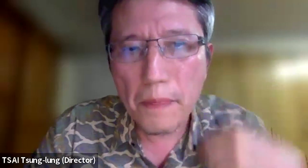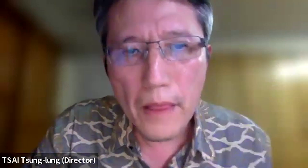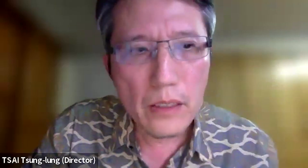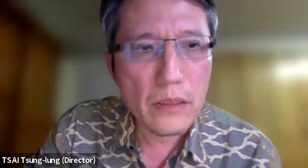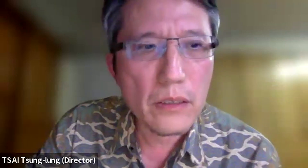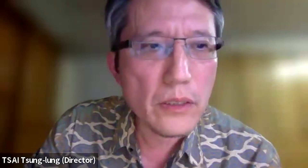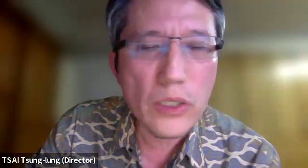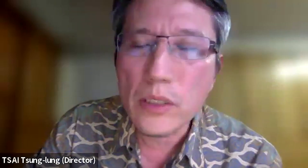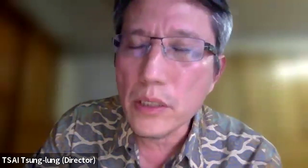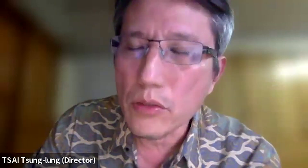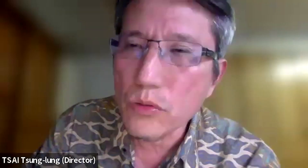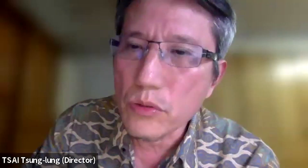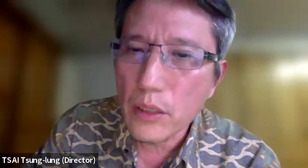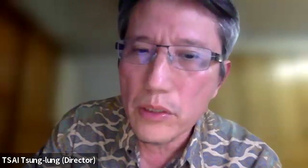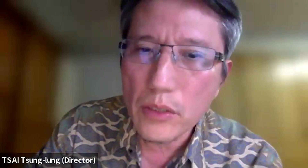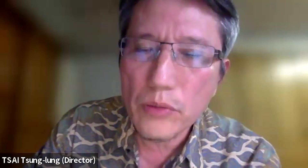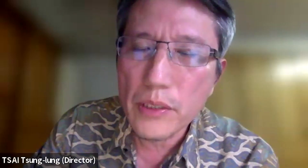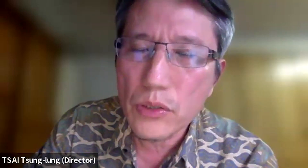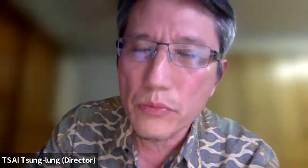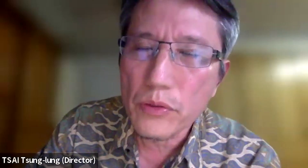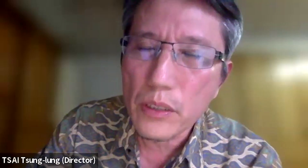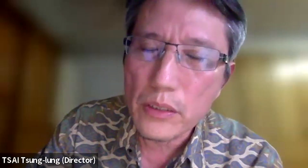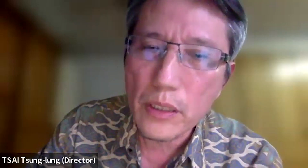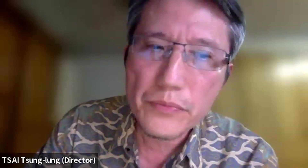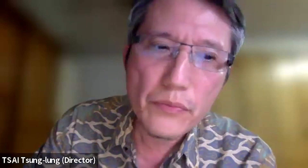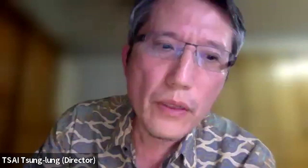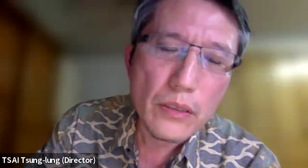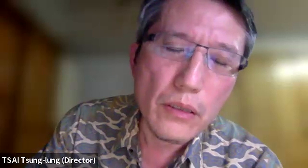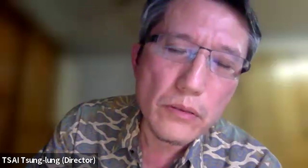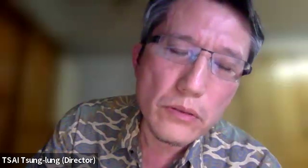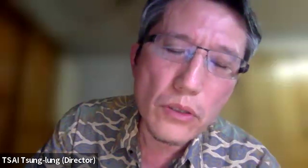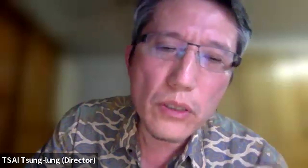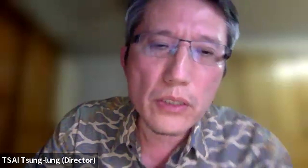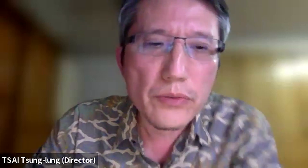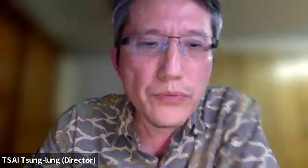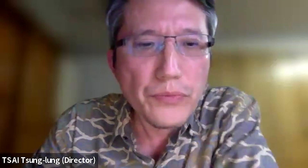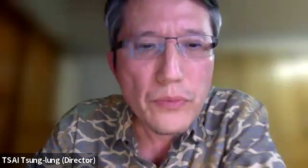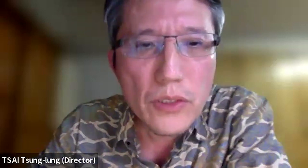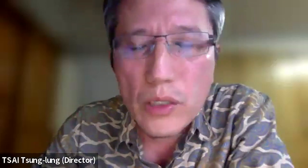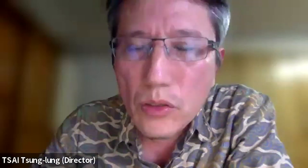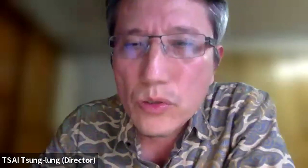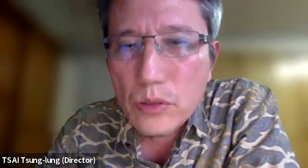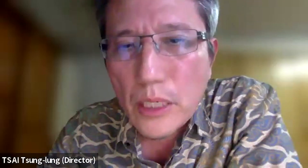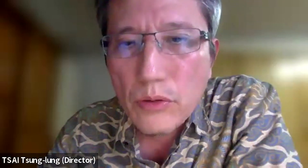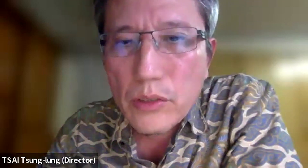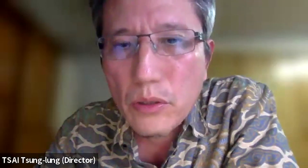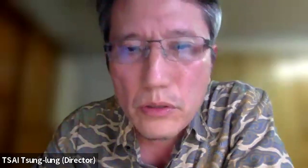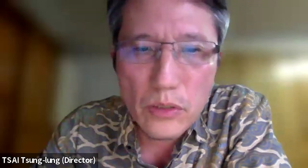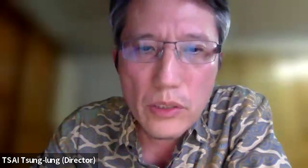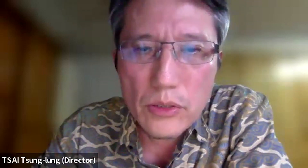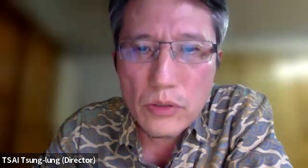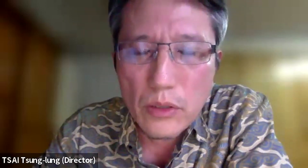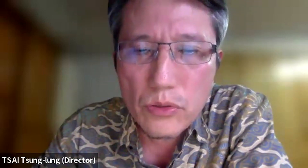的摄影的角度，它会相对比较 smooth 一点，然后就会希望能够让观